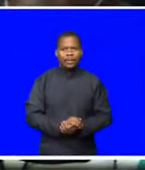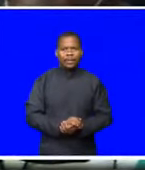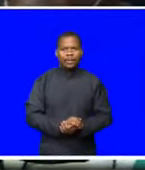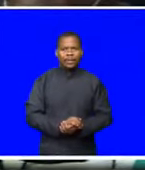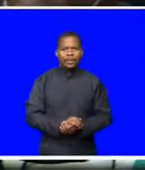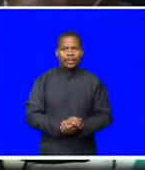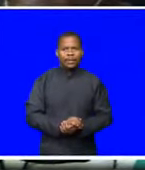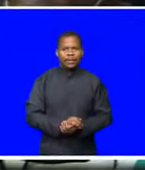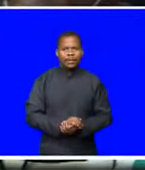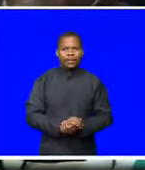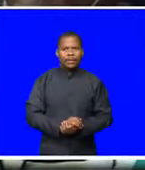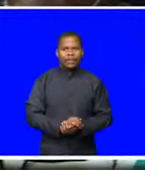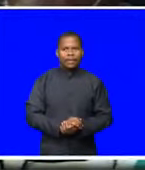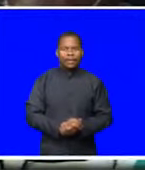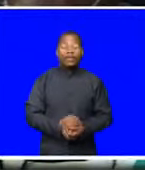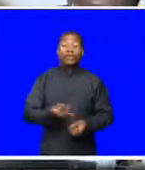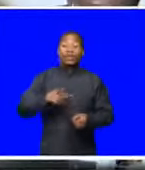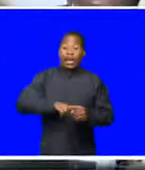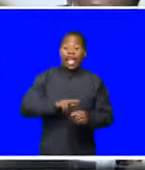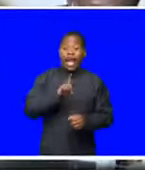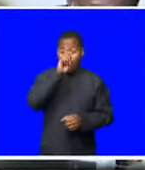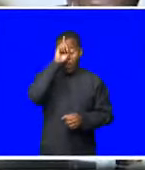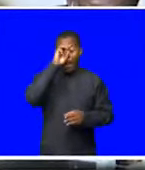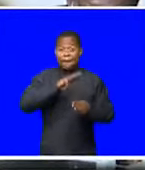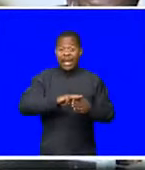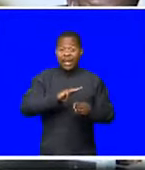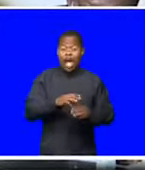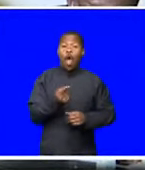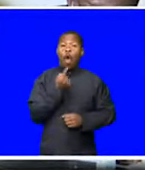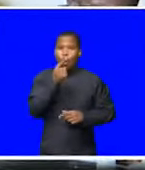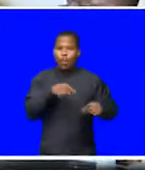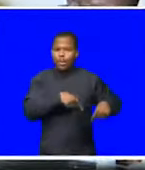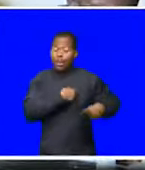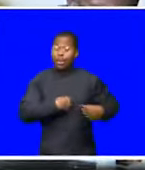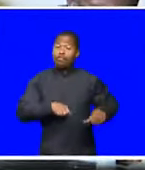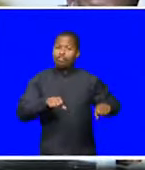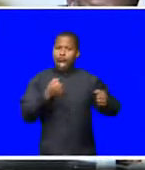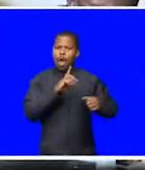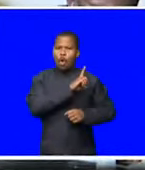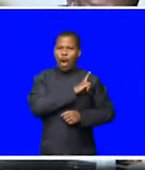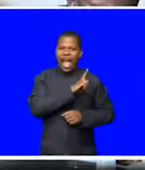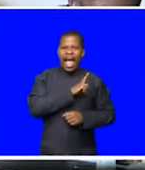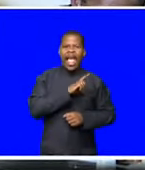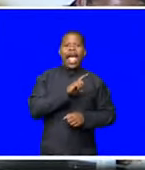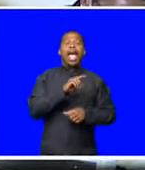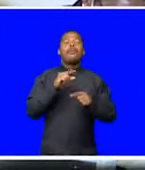lendlovukazi kuyayithabukisa kubona bafundisi bawebana